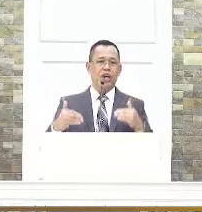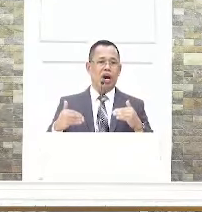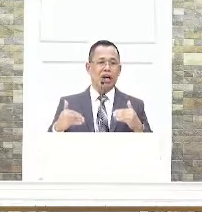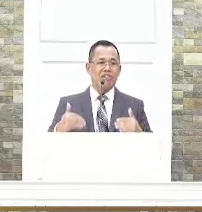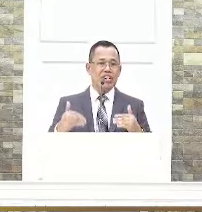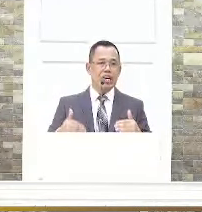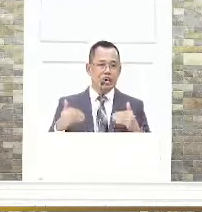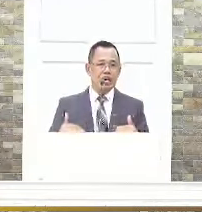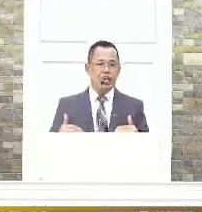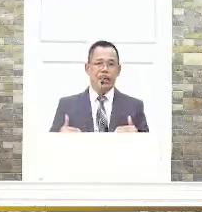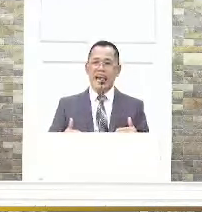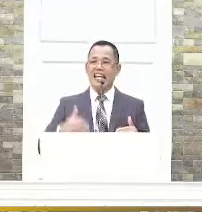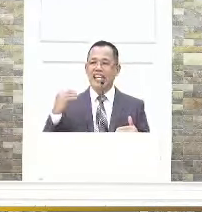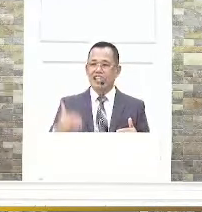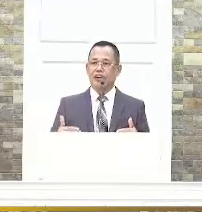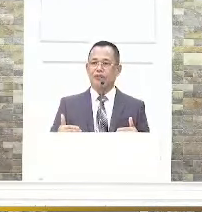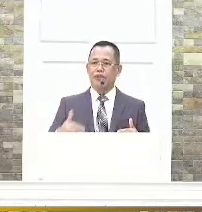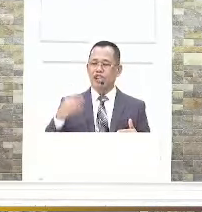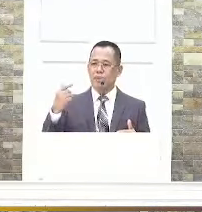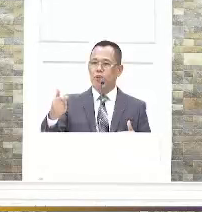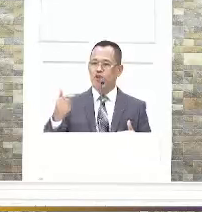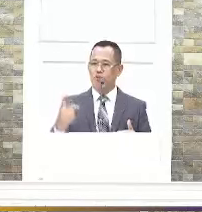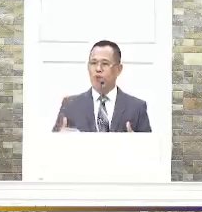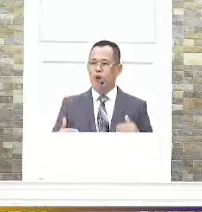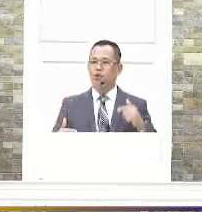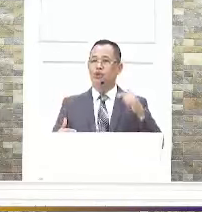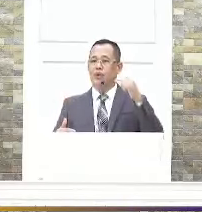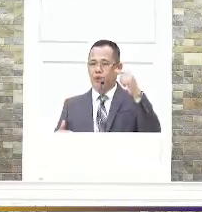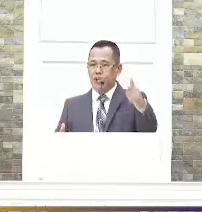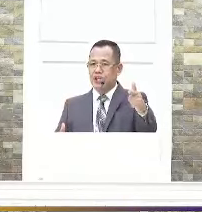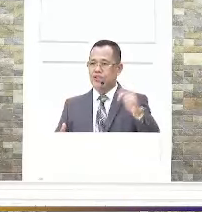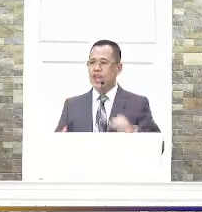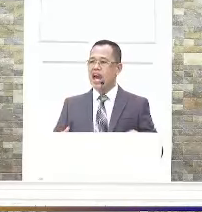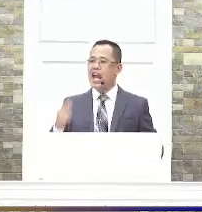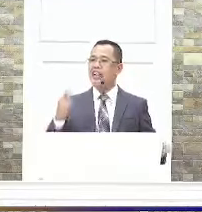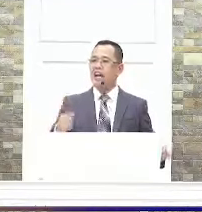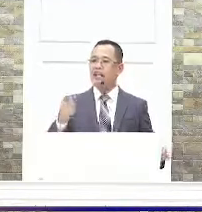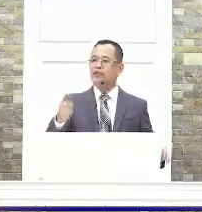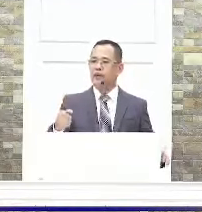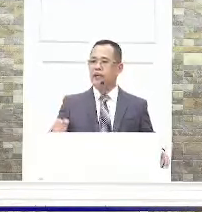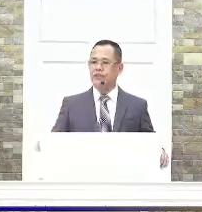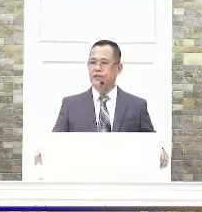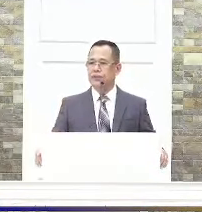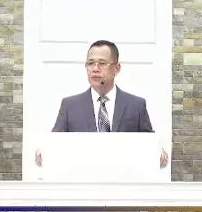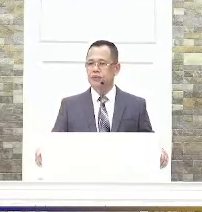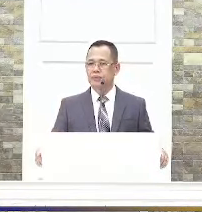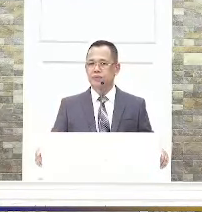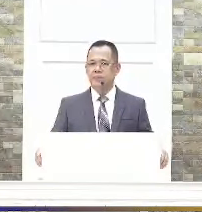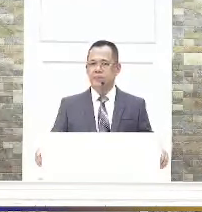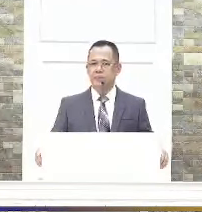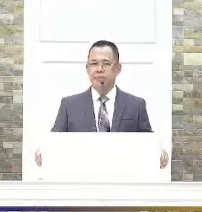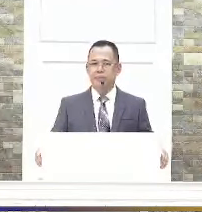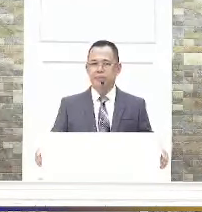that we are reading here a letter from the apostle Paul to the Corinthians and not for